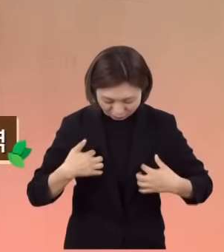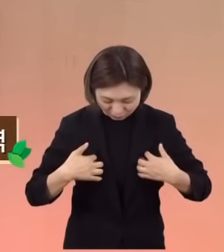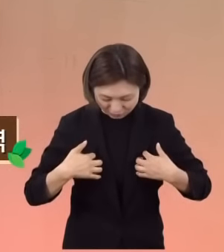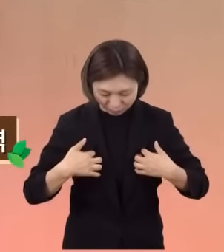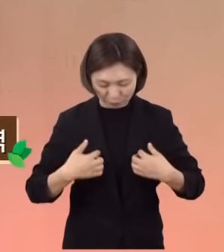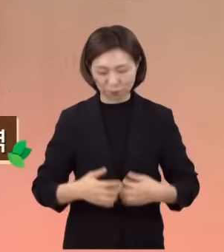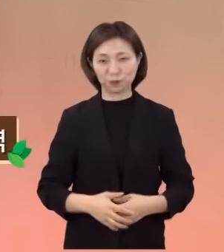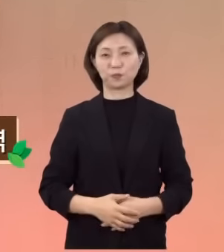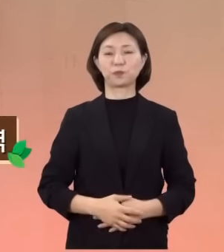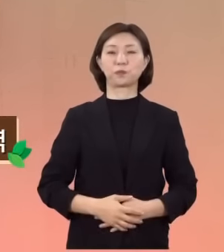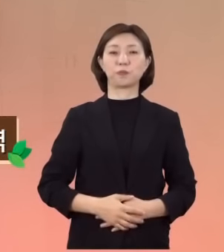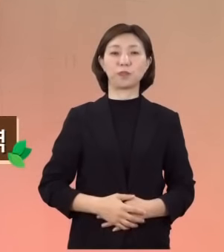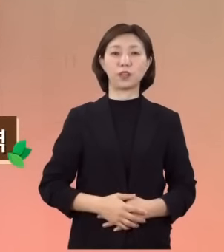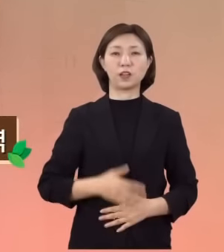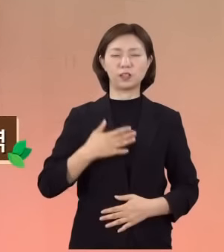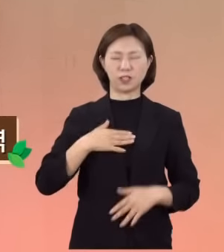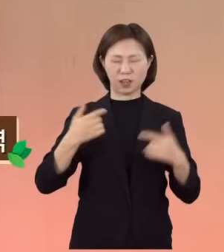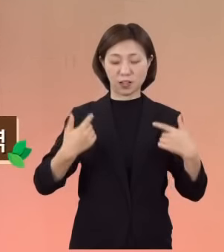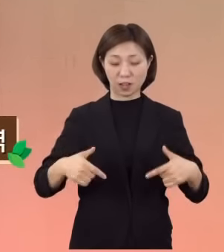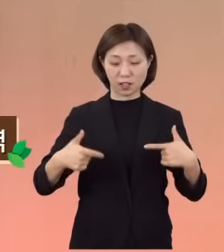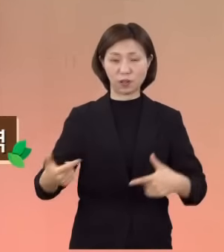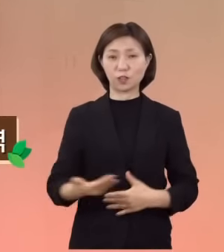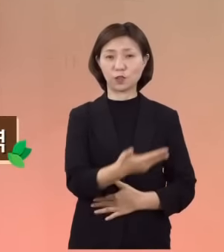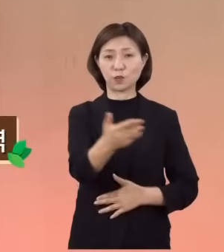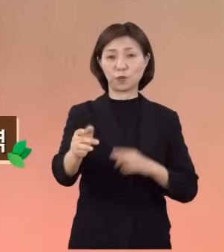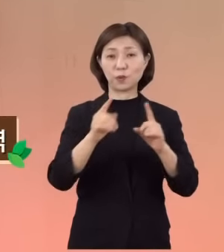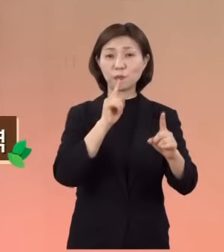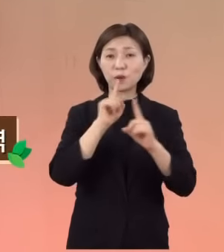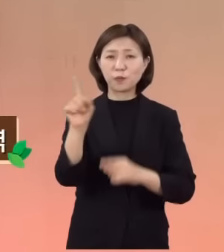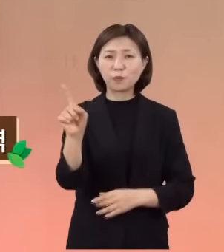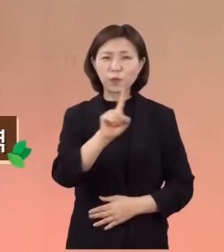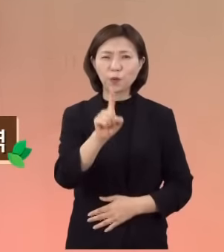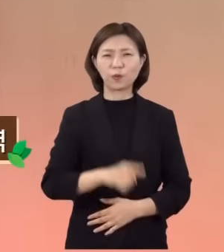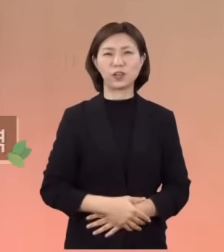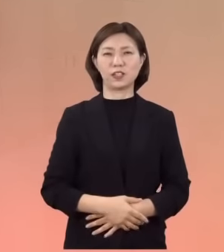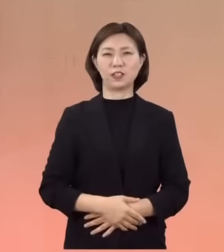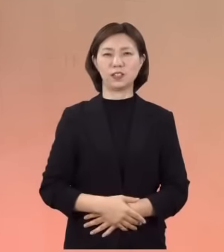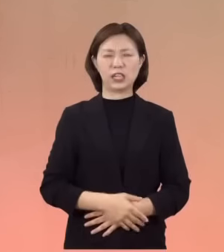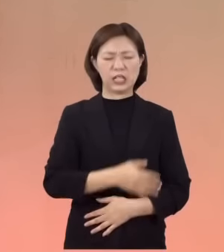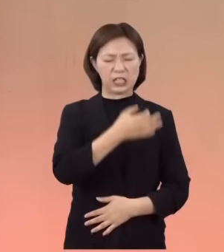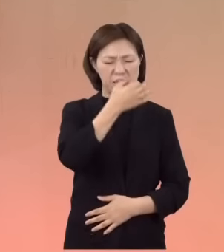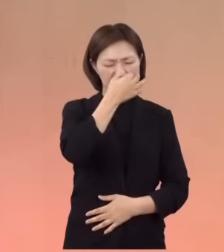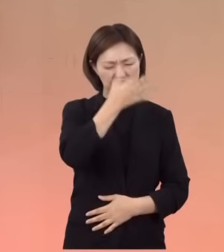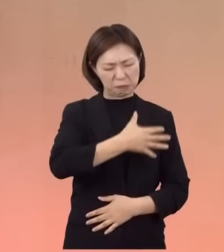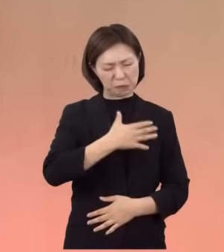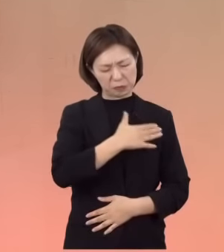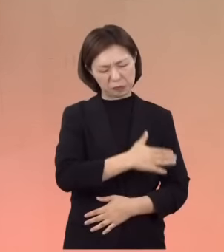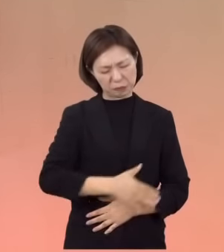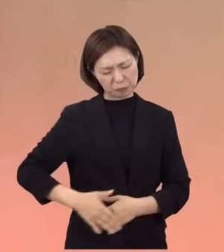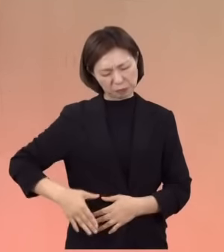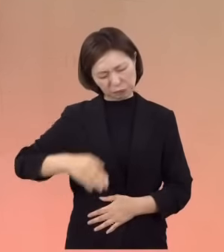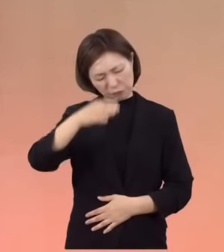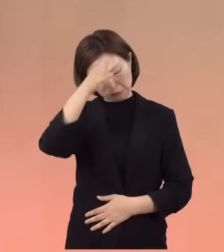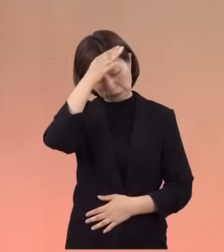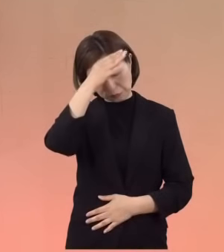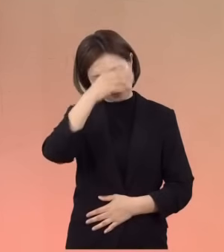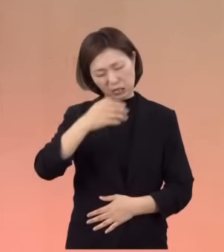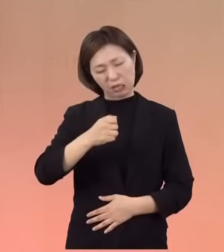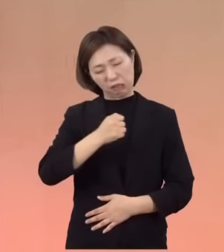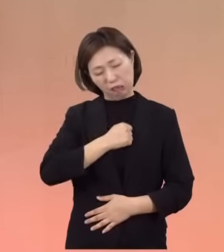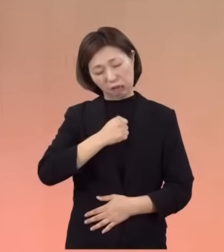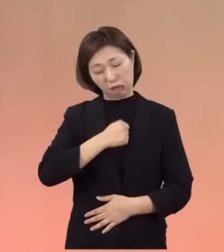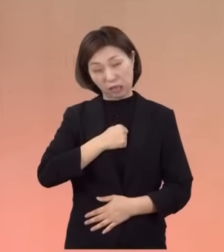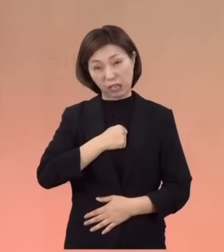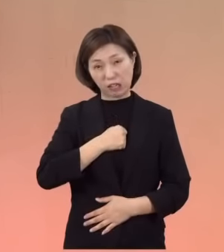반갑습니다 제가 우리 불자님들께 늘 드리는 이야기가 있죠 힘들고 괴롭고